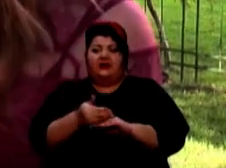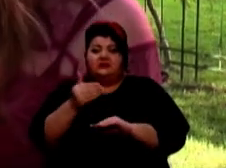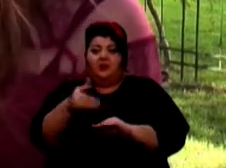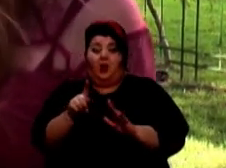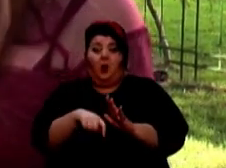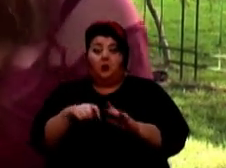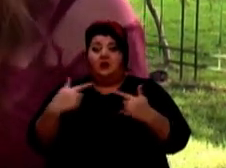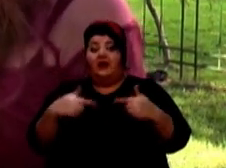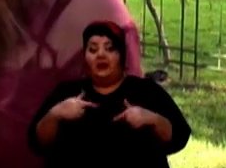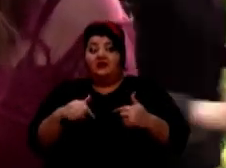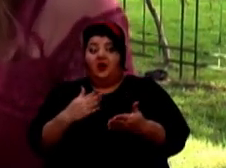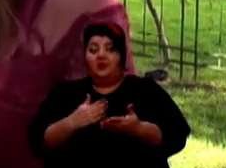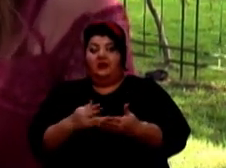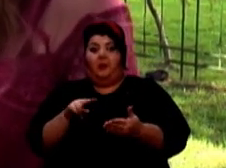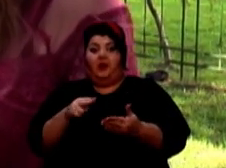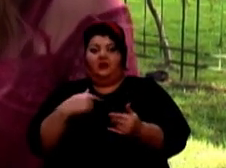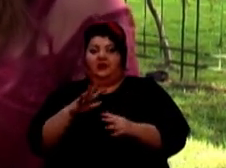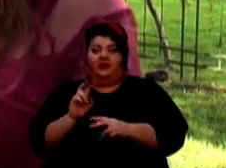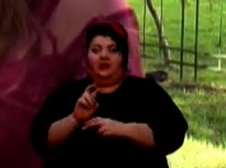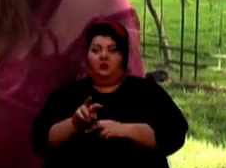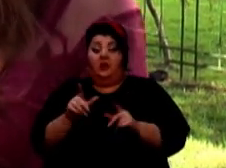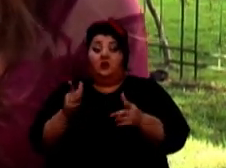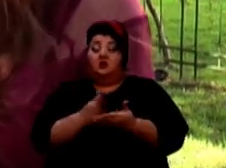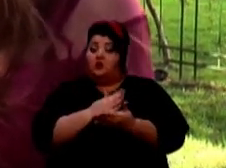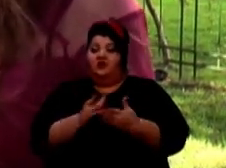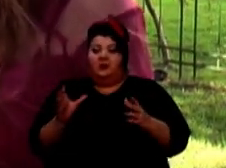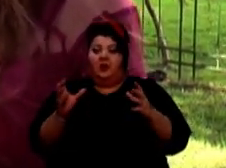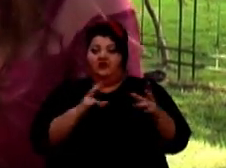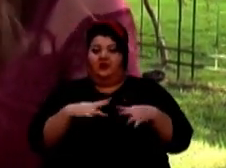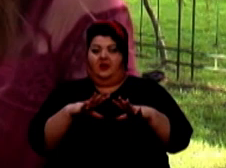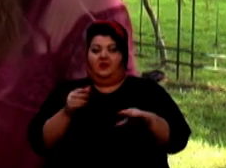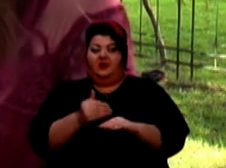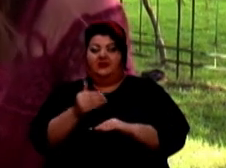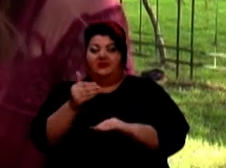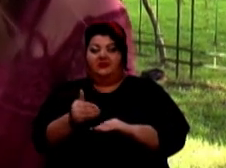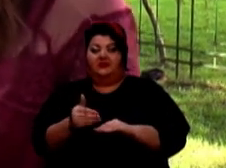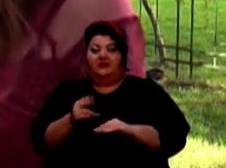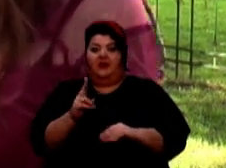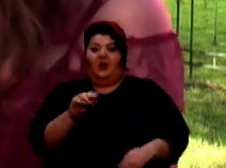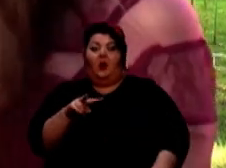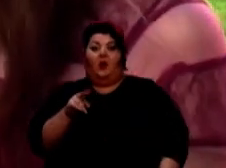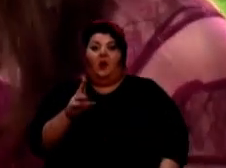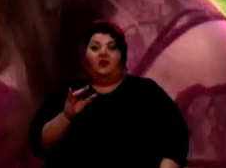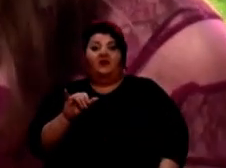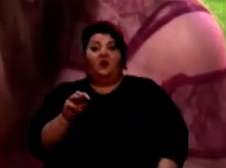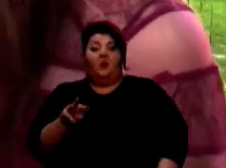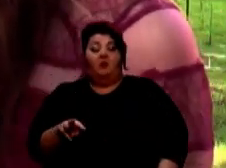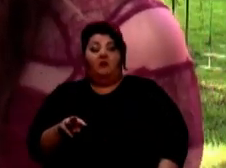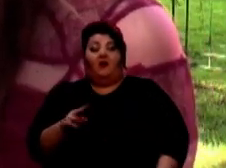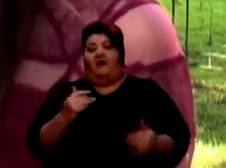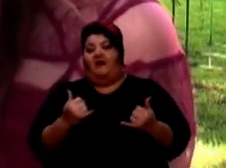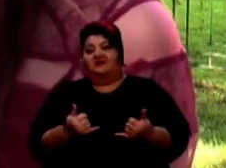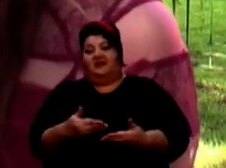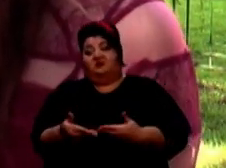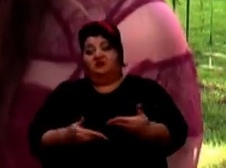є екзамени. П'ятницю не ходили на пару, тому що не було автобусів, зовсім не було. І запізнилися, ну, не пішли на колоквіум. Uh-huh. І зараз ми